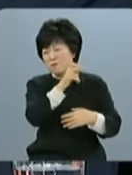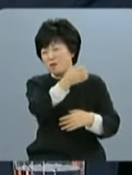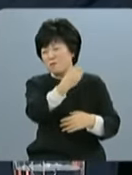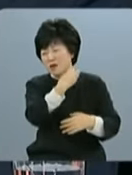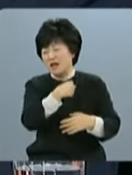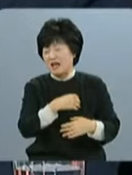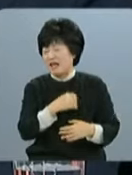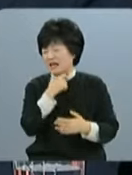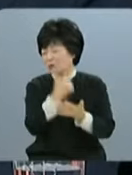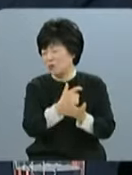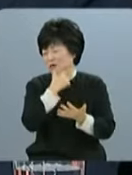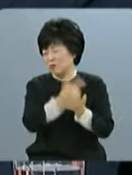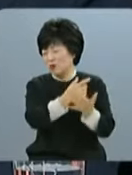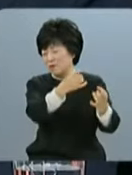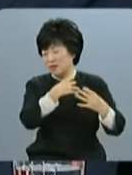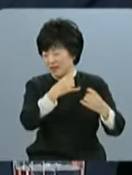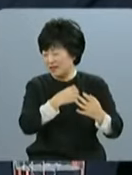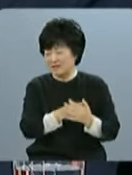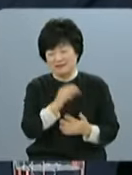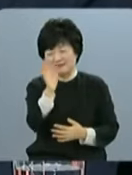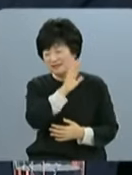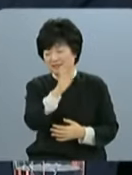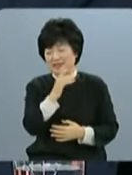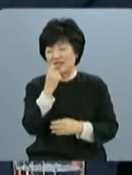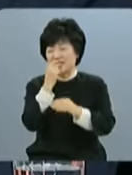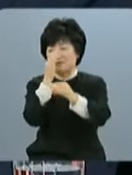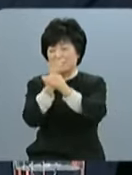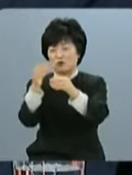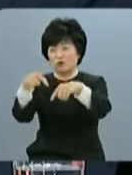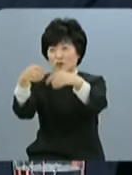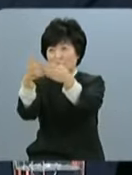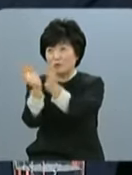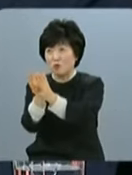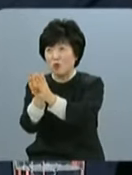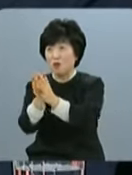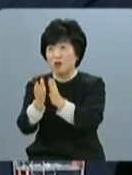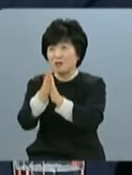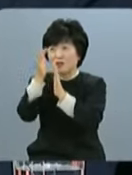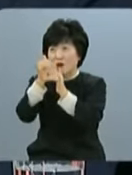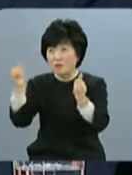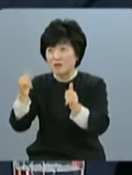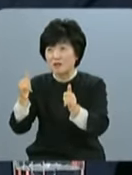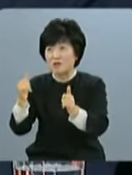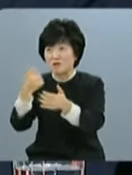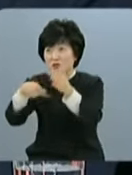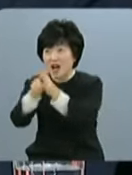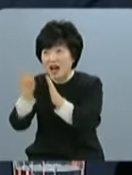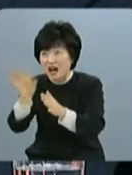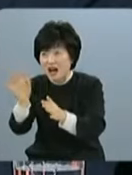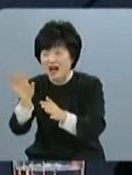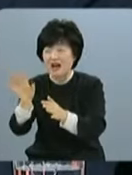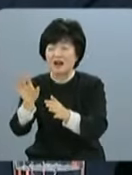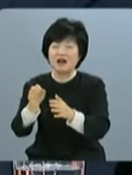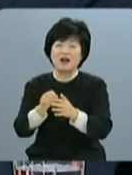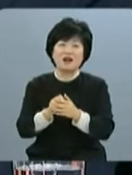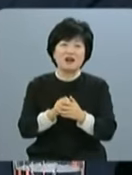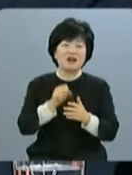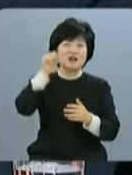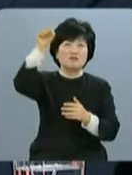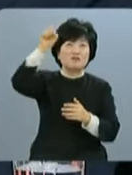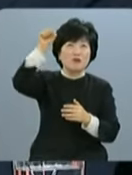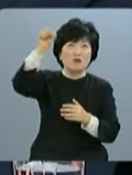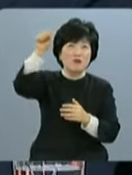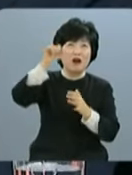한두 번 속은 것도 아니고 그리고 민주당도 서민을 위하는 줄 알았더니 서민들 괴롭히기만 하고 저 운동권 엉뚱한